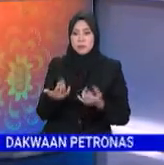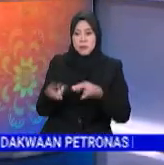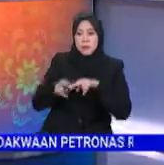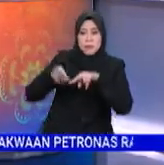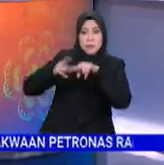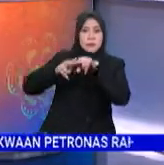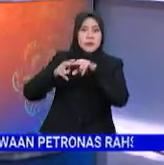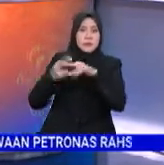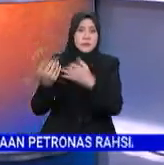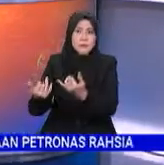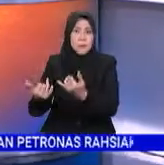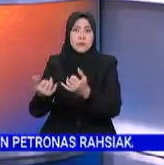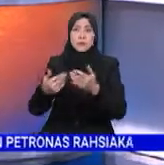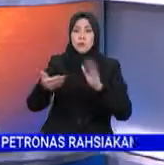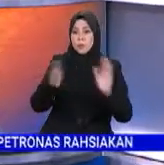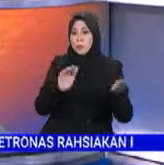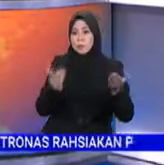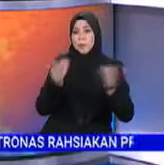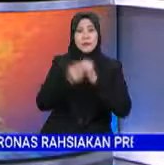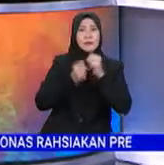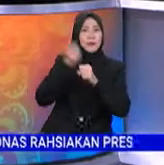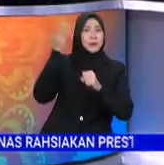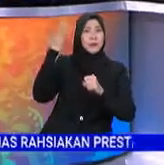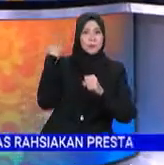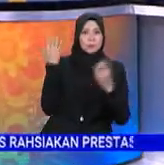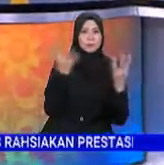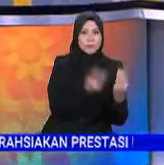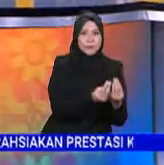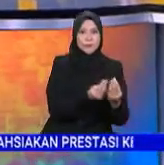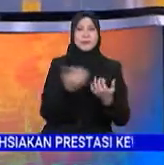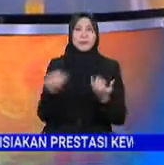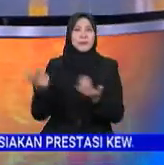lalu. Rashidi teruskan dengan perinciannya.